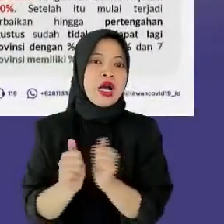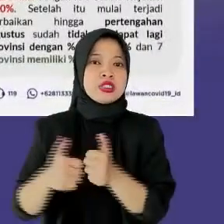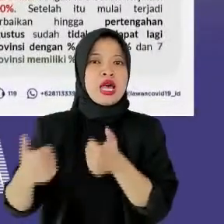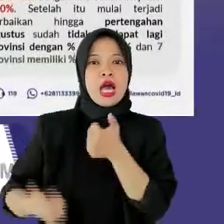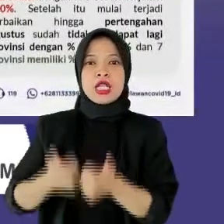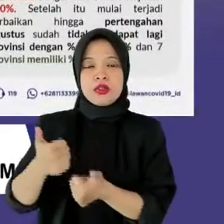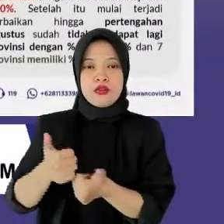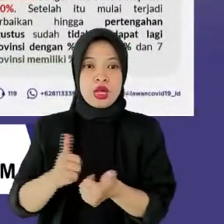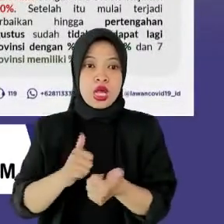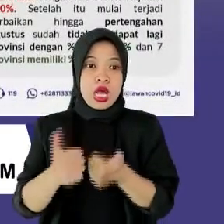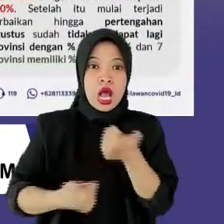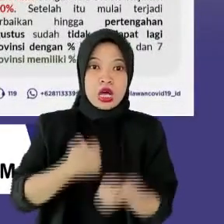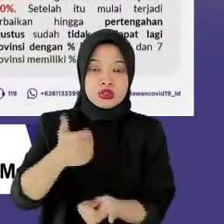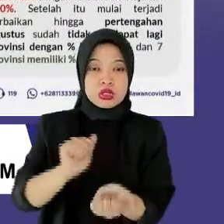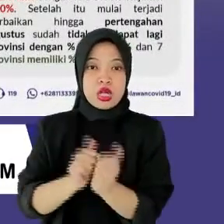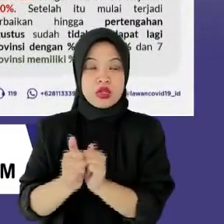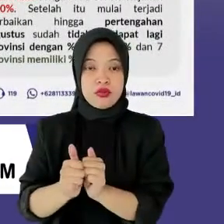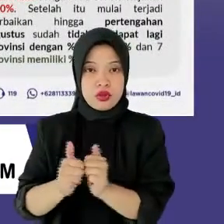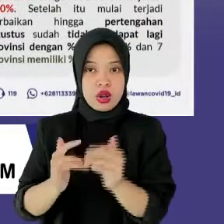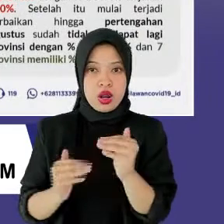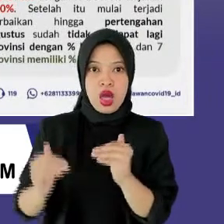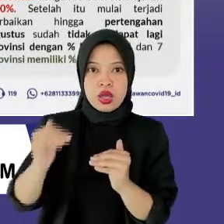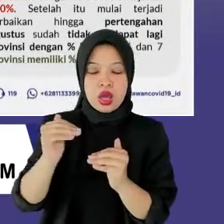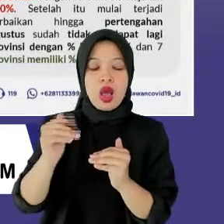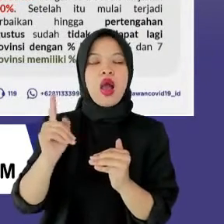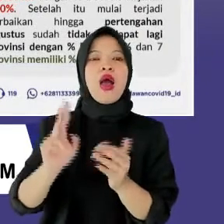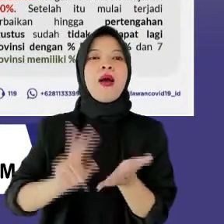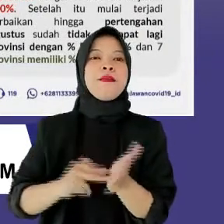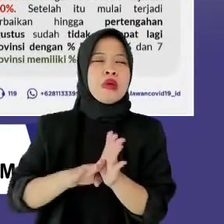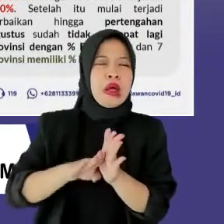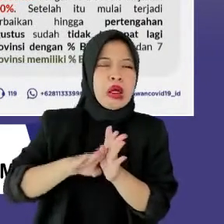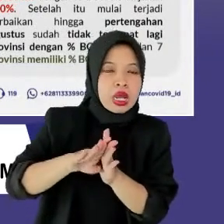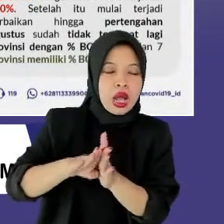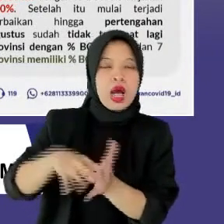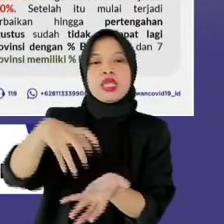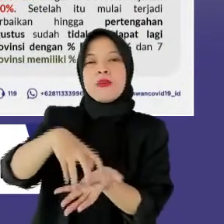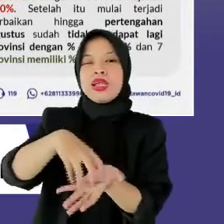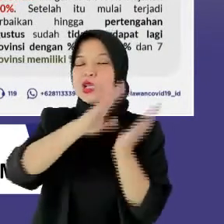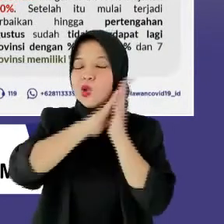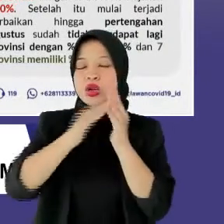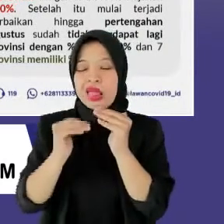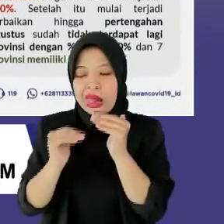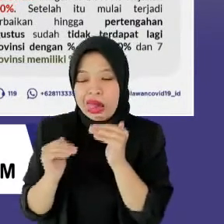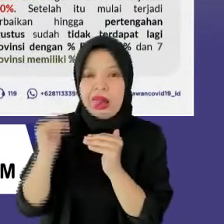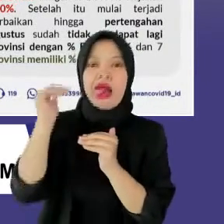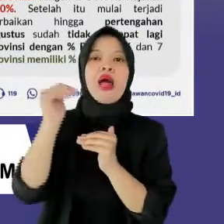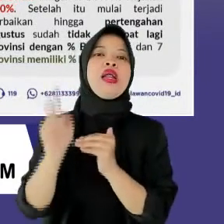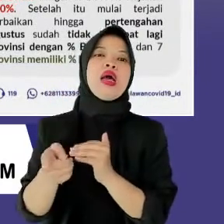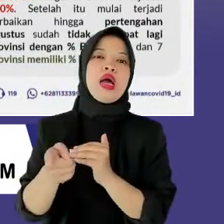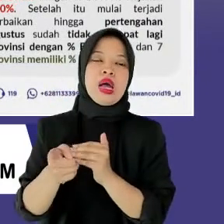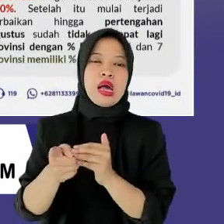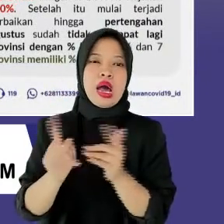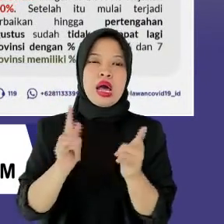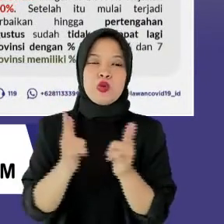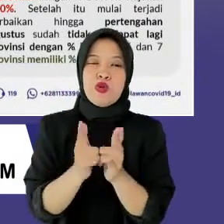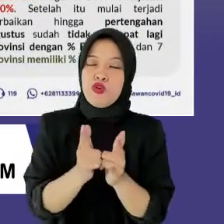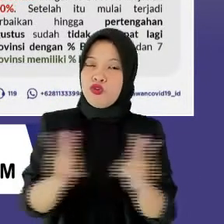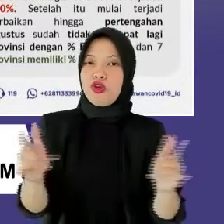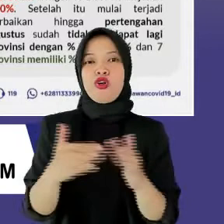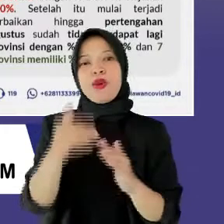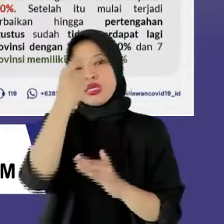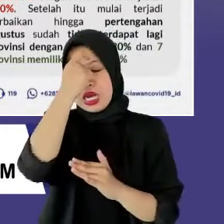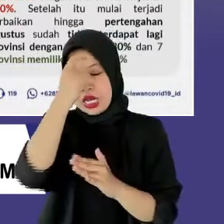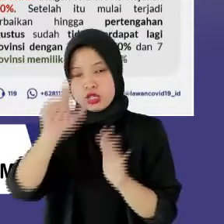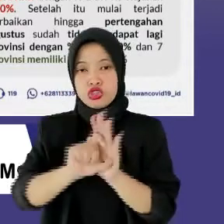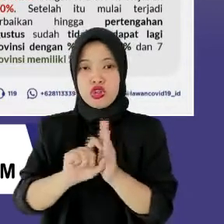juga. Ketika jumlah kasus aktifnya naik, sudah bisa dipastikan pasti angka bornya akan tinggi atau rumah sakit pasti kita katakan penuh. Tapi ketika sudah mulai